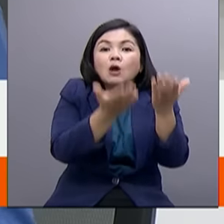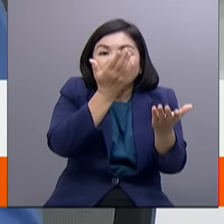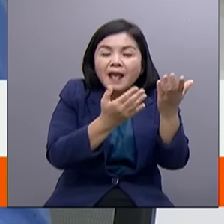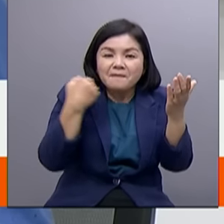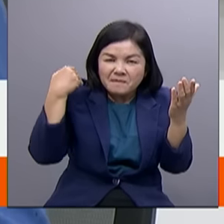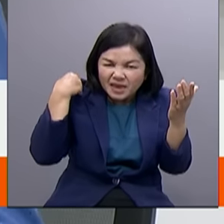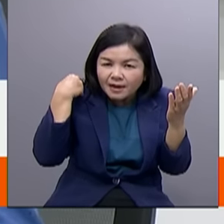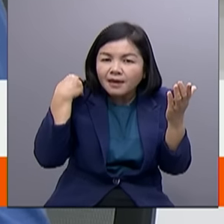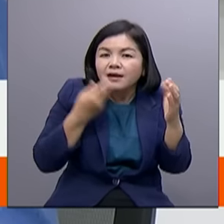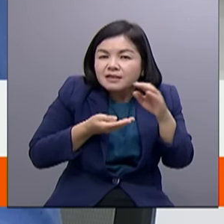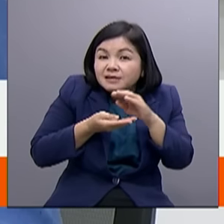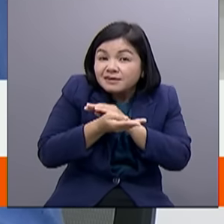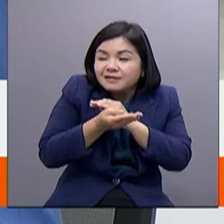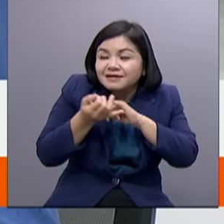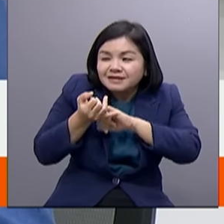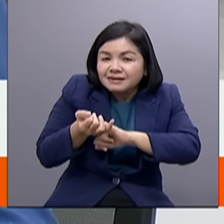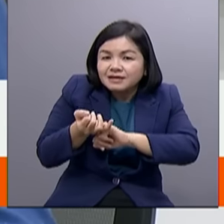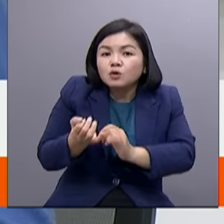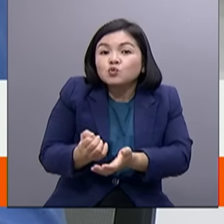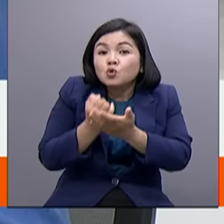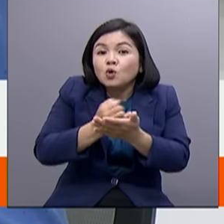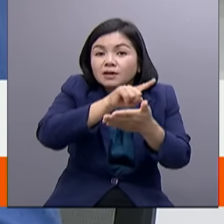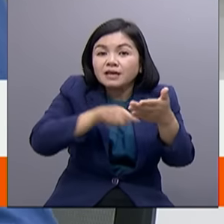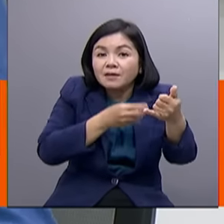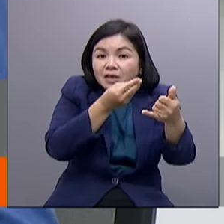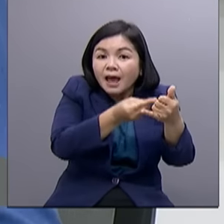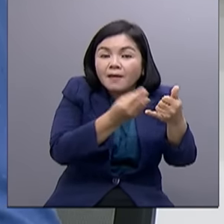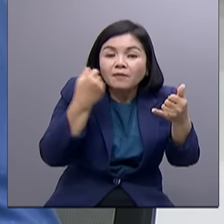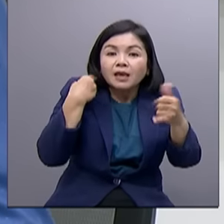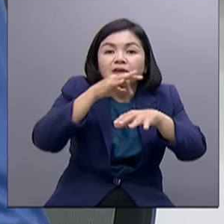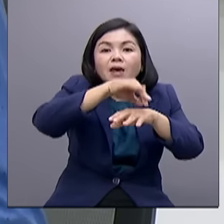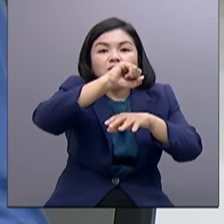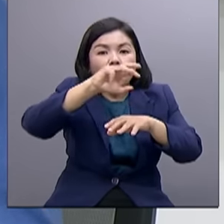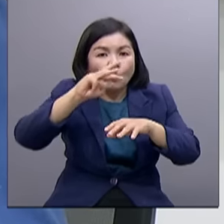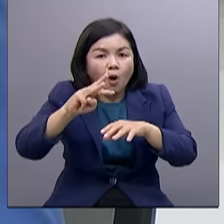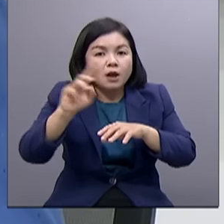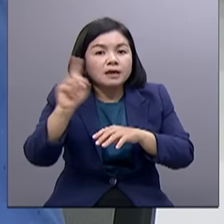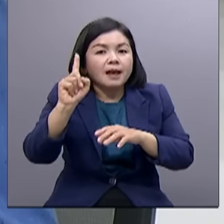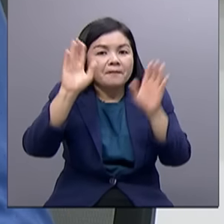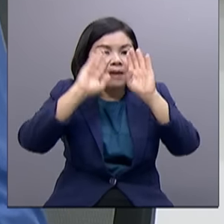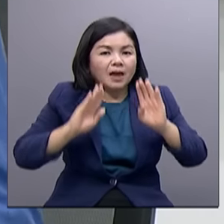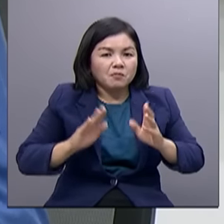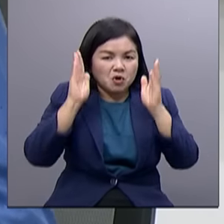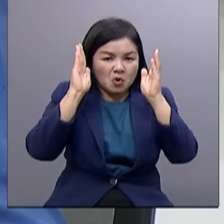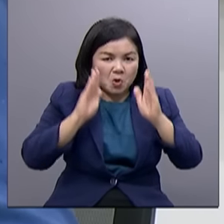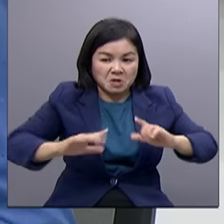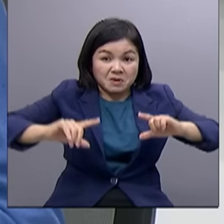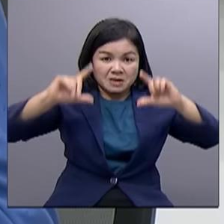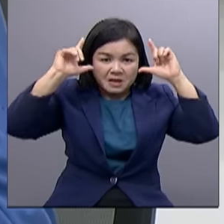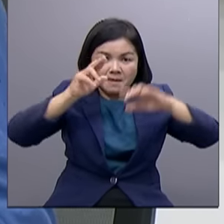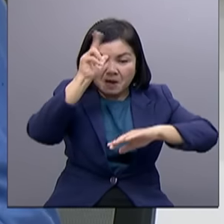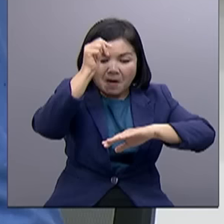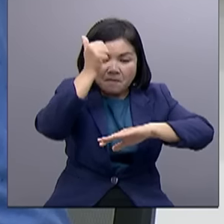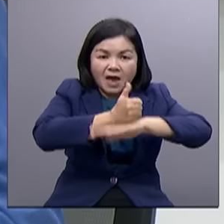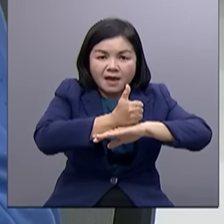ที่อาจจะมีการฮ้วกันมากก็คือพื้นที่ที่อยู่ภายใต้อิทธิพลไม่เป็นของ